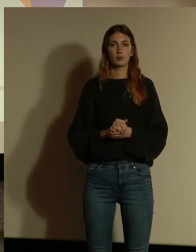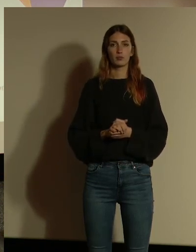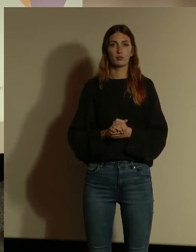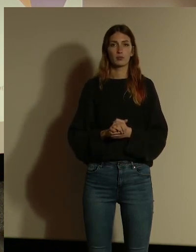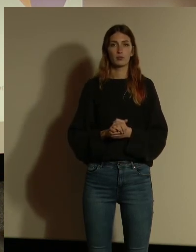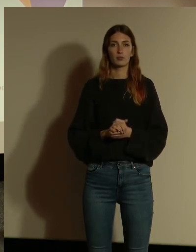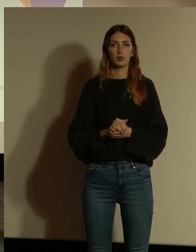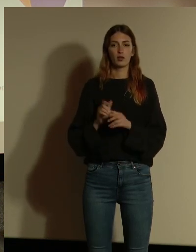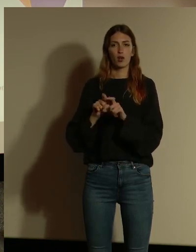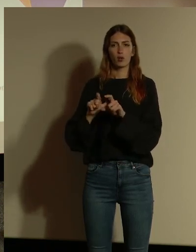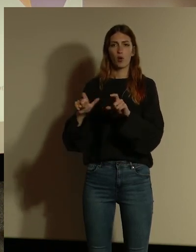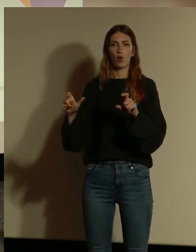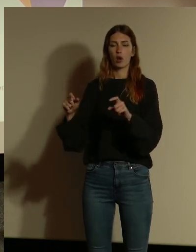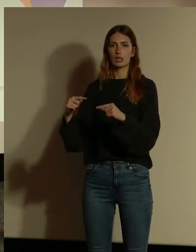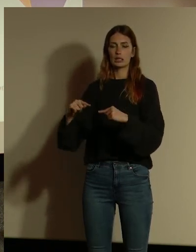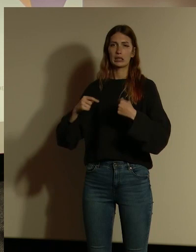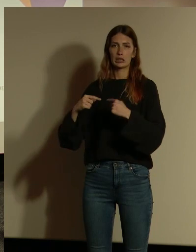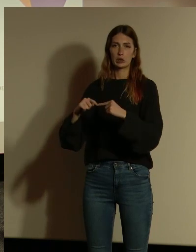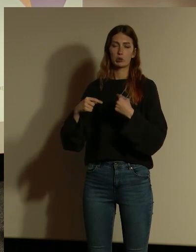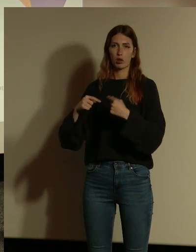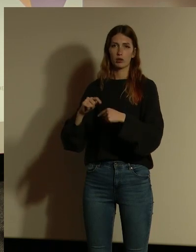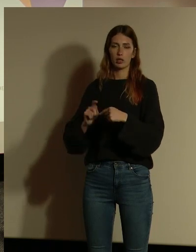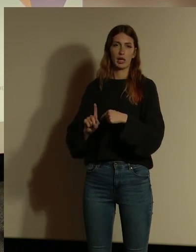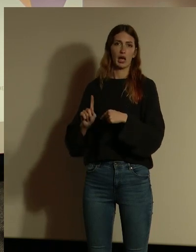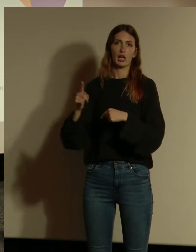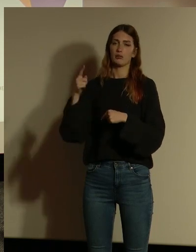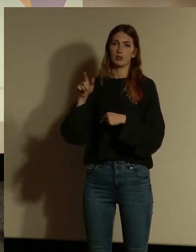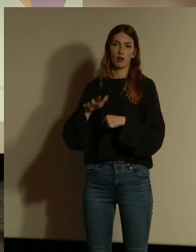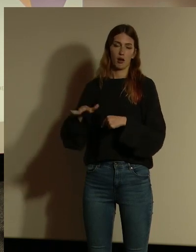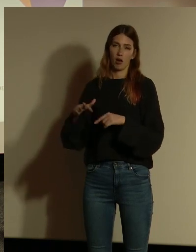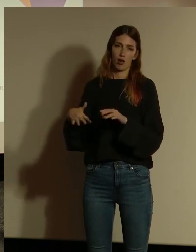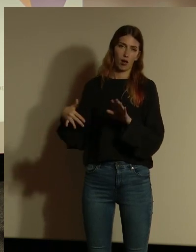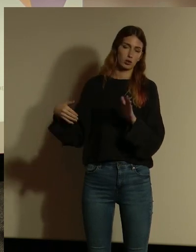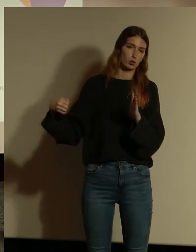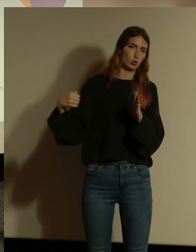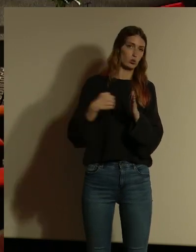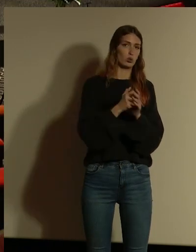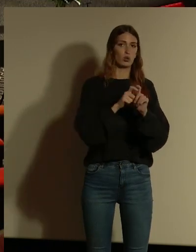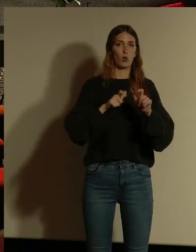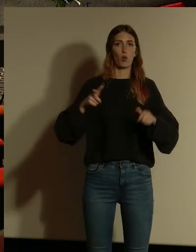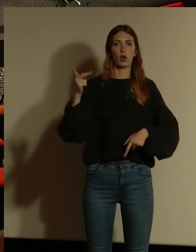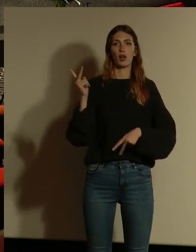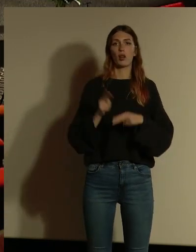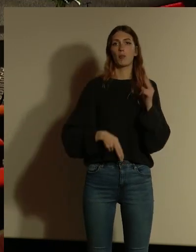Mind on koolis kiusatud esimesest klassist saati, kuni kooli lõpetamiseni.